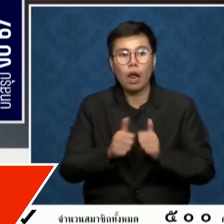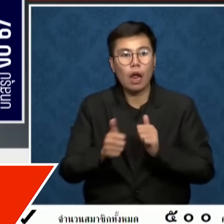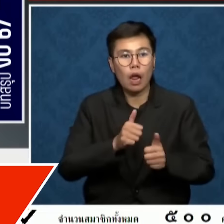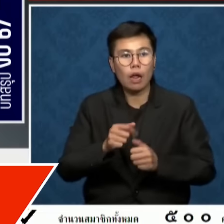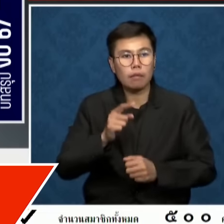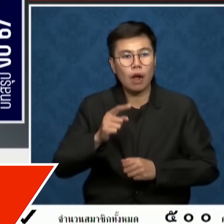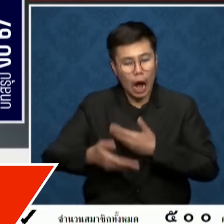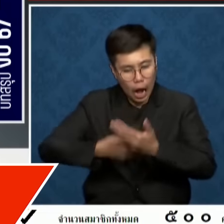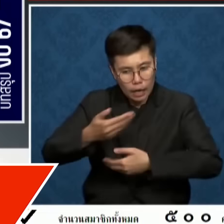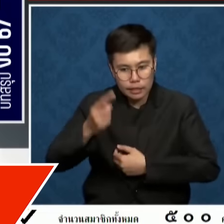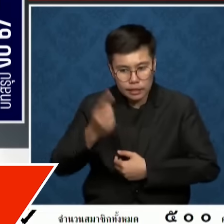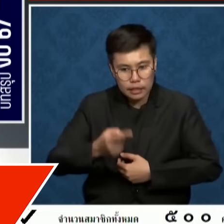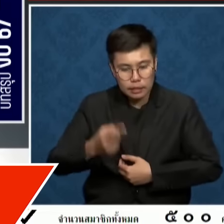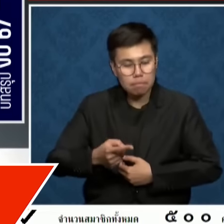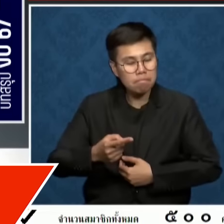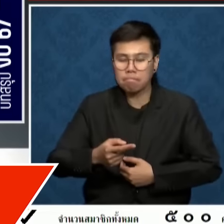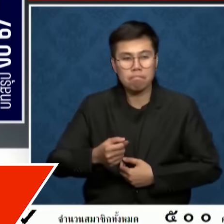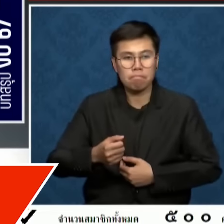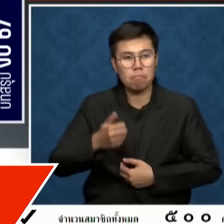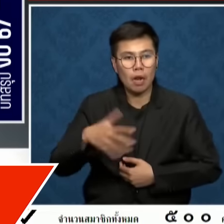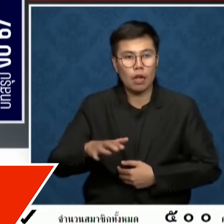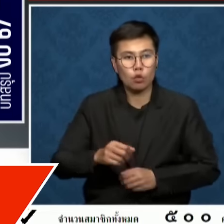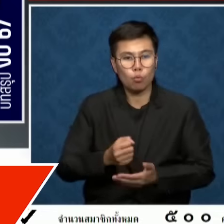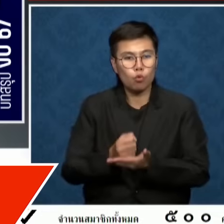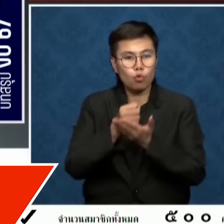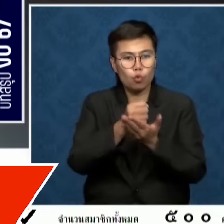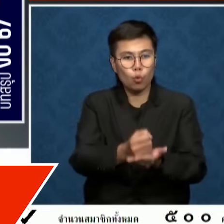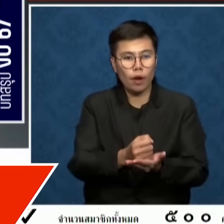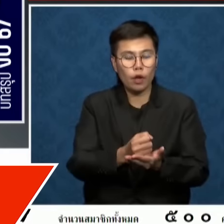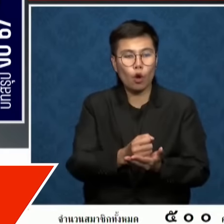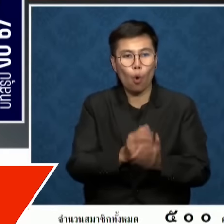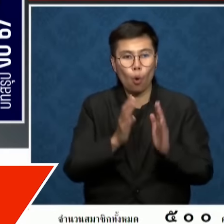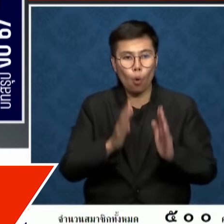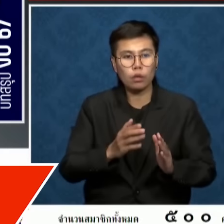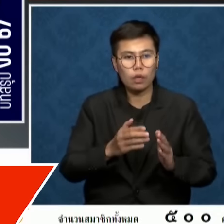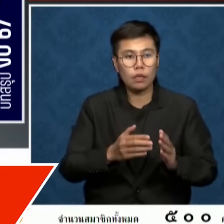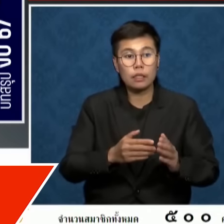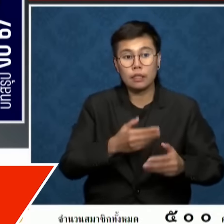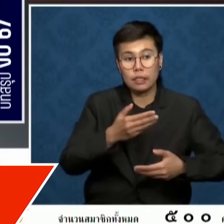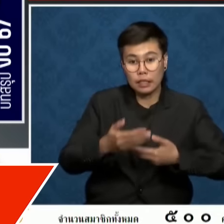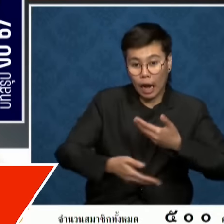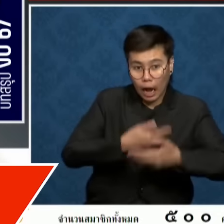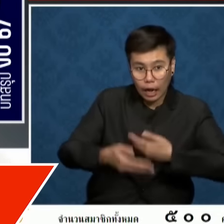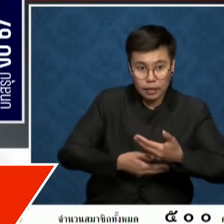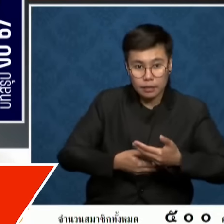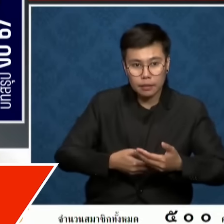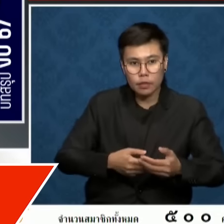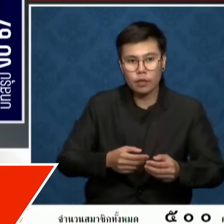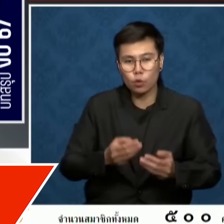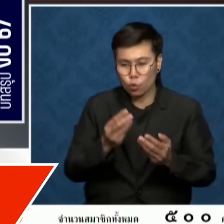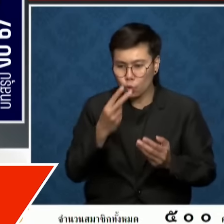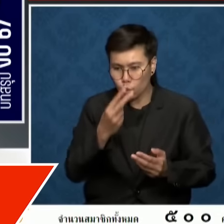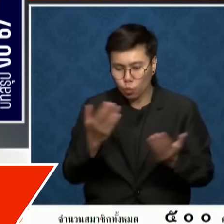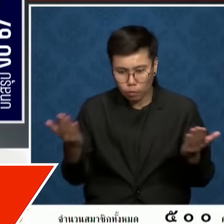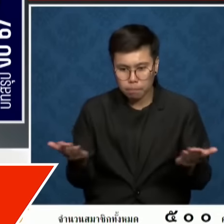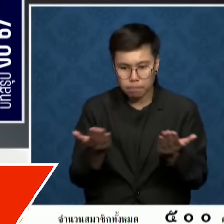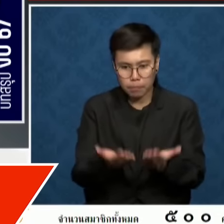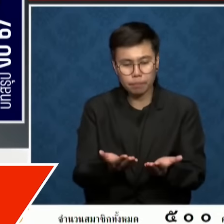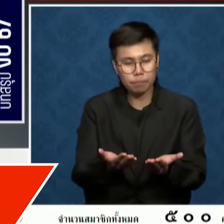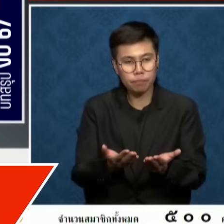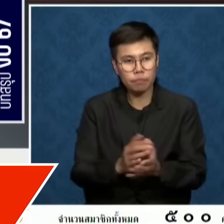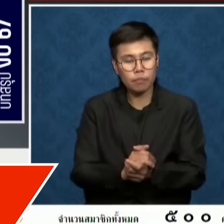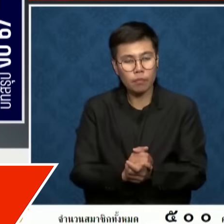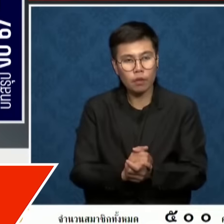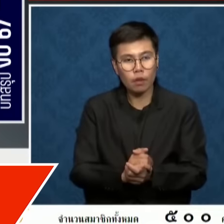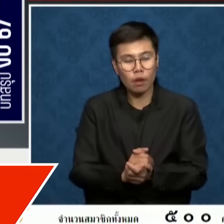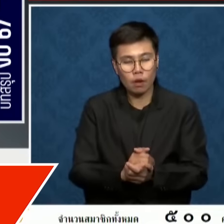ใตลาดจริได้ค่ะกลบกลายเป็ว่าเอือ ประโยชน์ให้กผู้ขายไม่กี่รายที่ได้เปรยบเทียบที่ได้เปรีบ